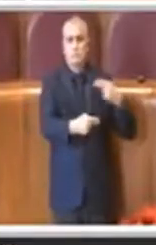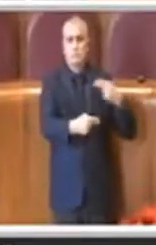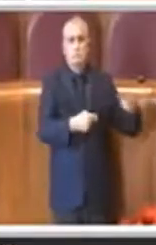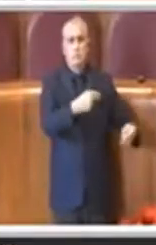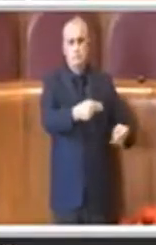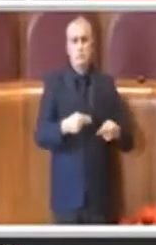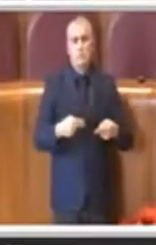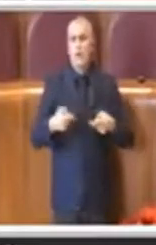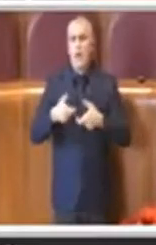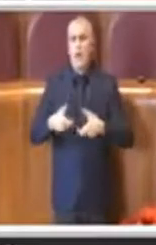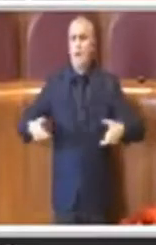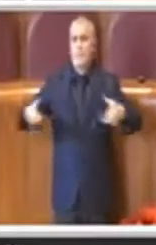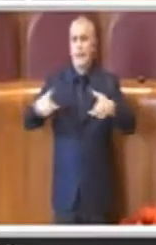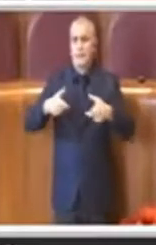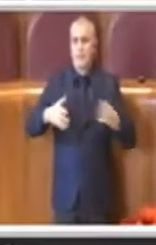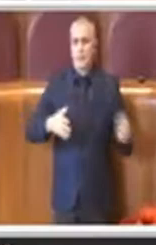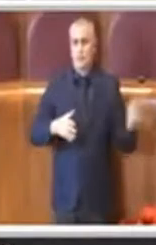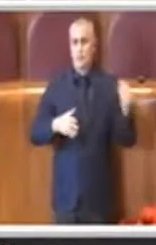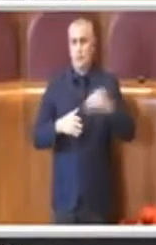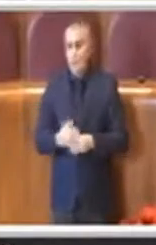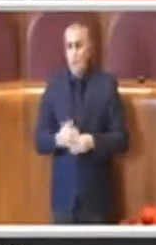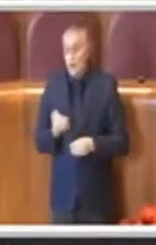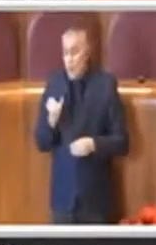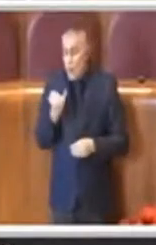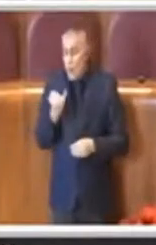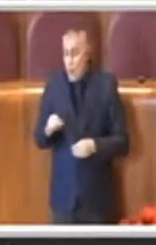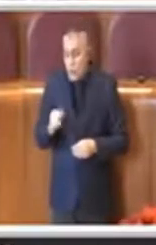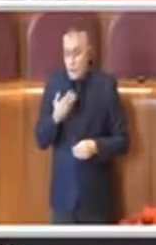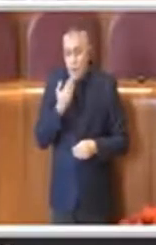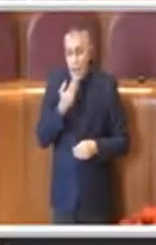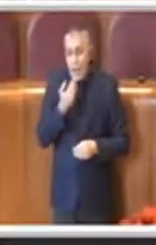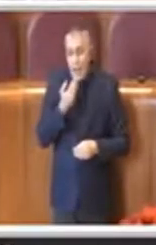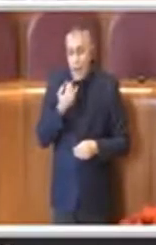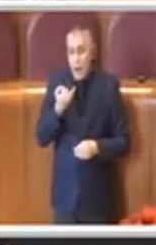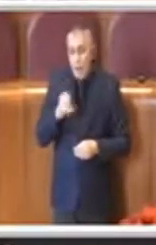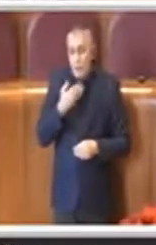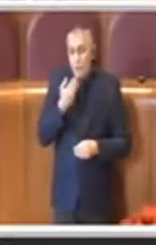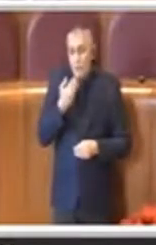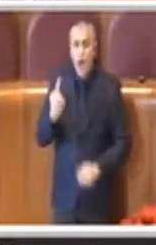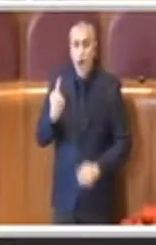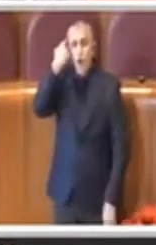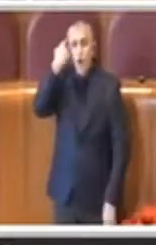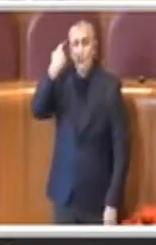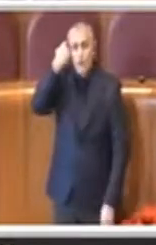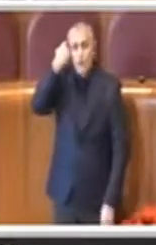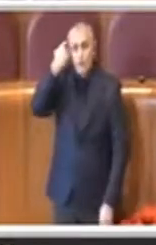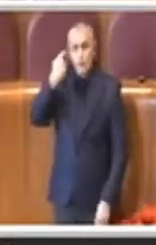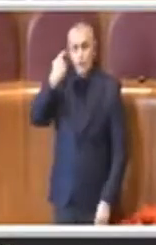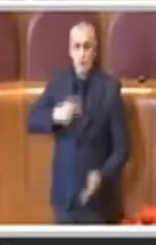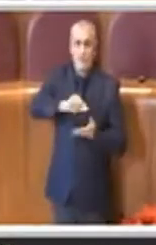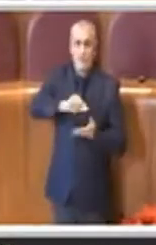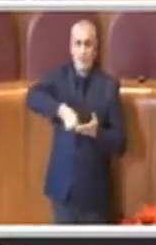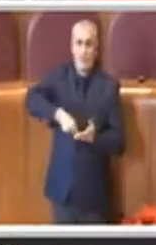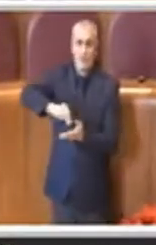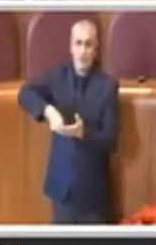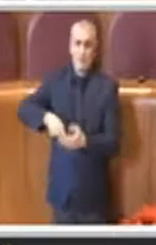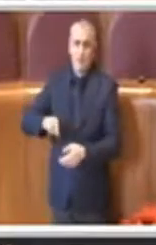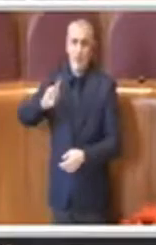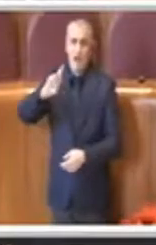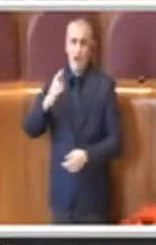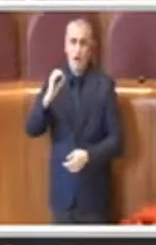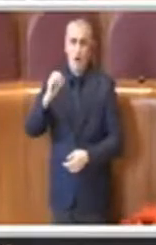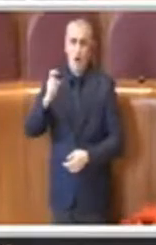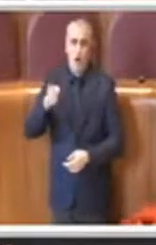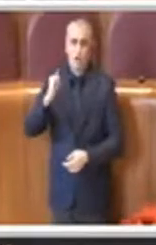l'ultimo passaggio che va fatto è soltanto il rogito, davanti al notaio, e mi sembra che per loro sia davvero